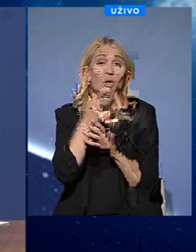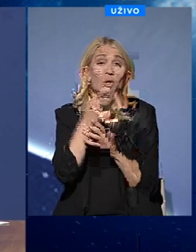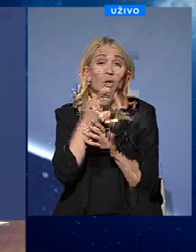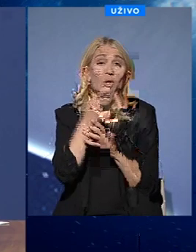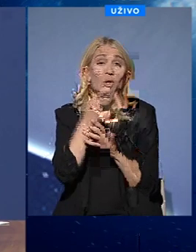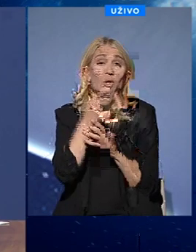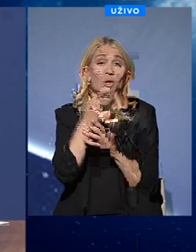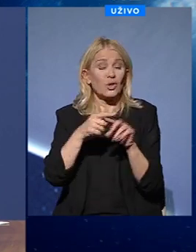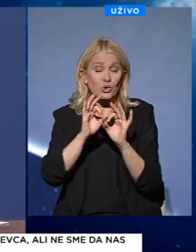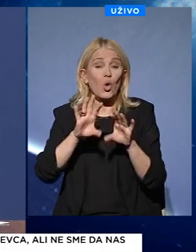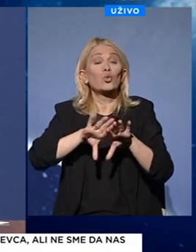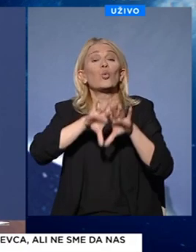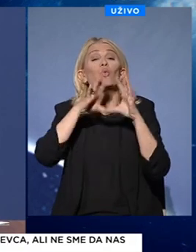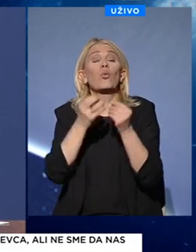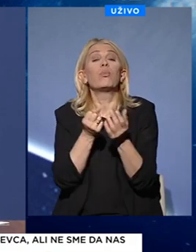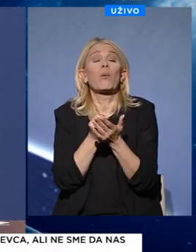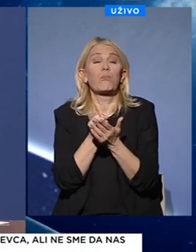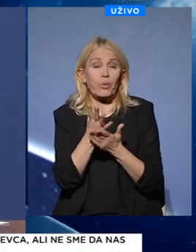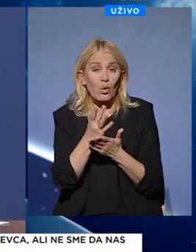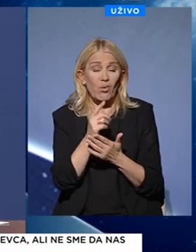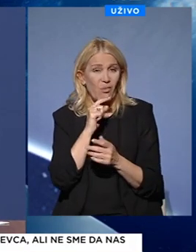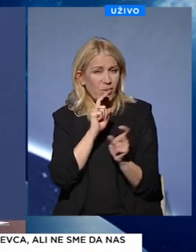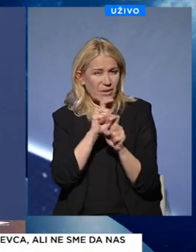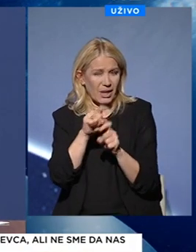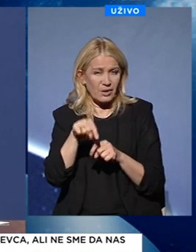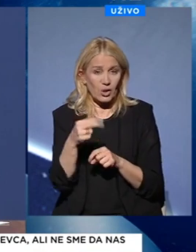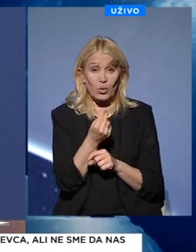11,43% od ukupnog broja zaraženih.